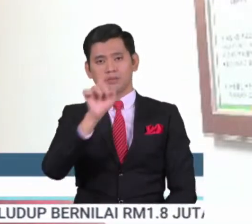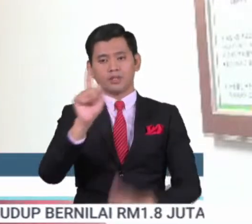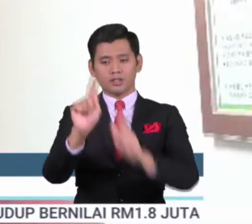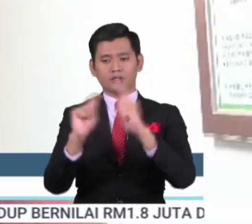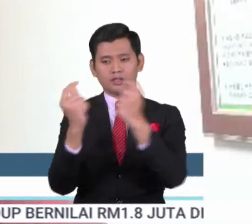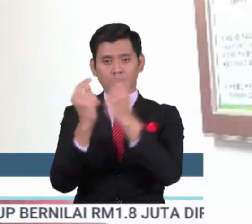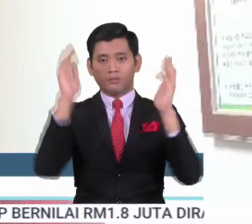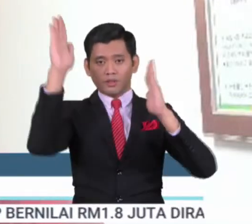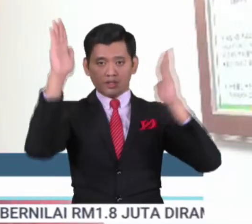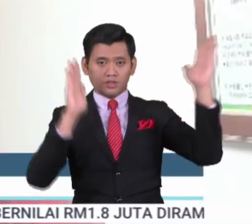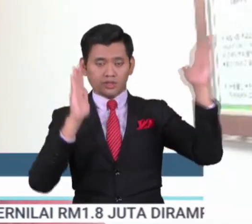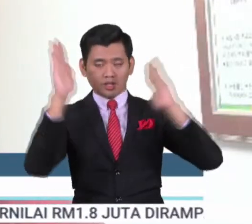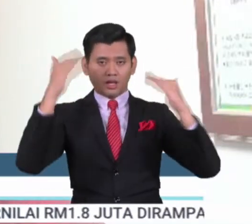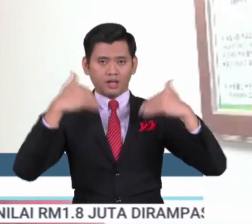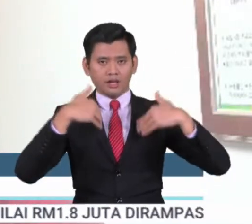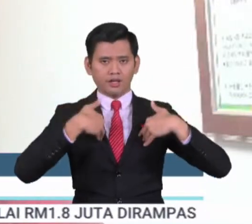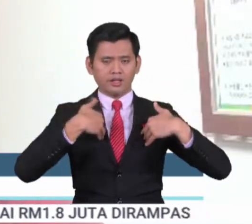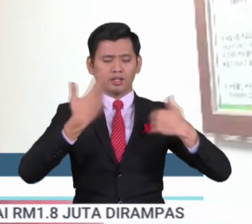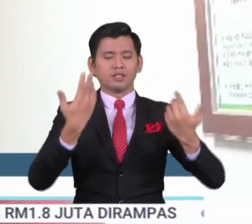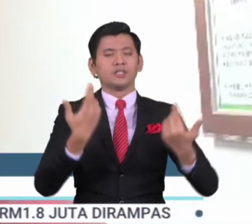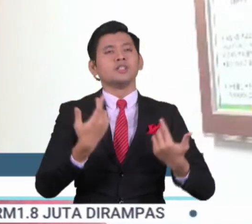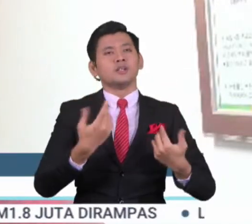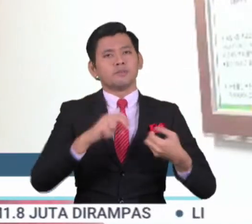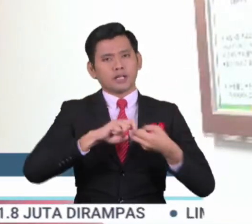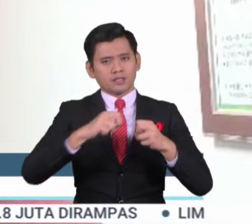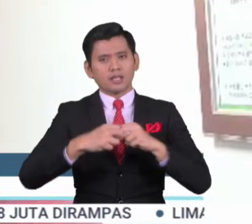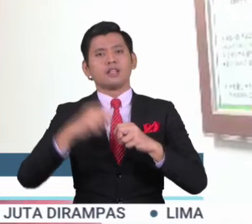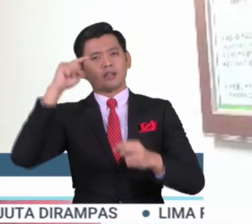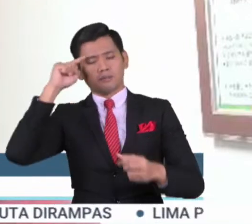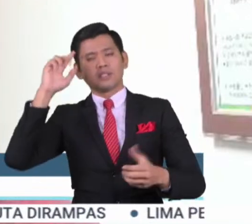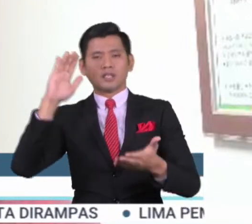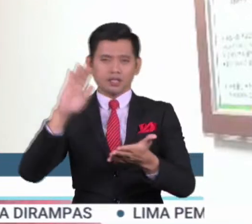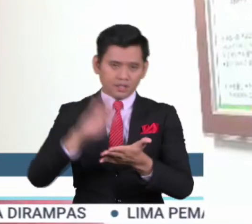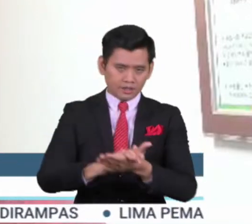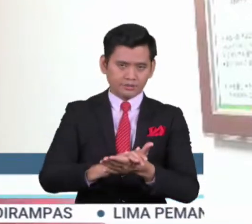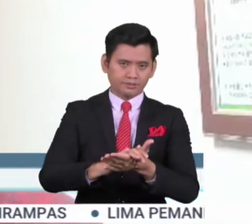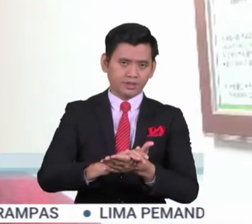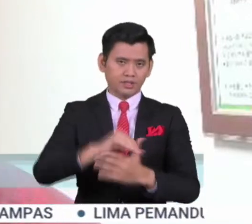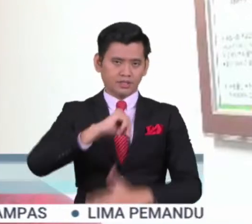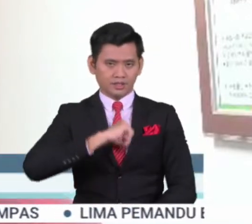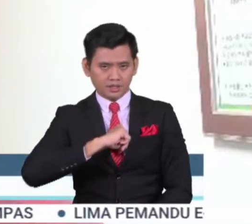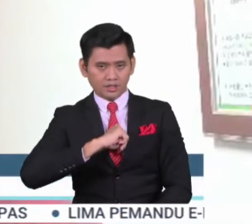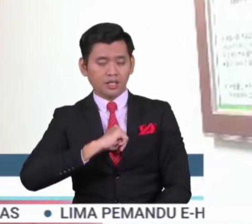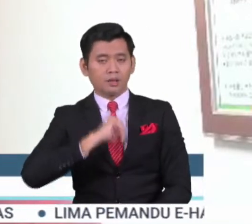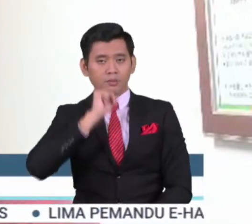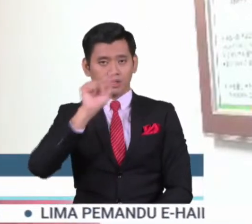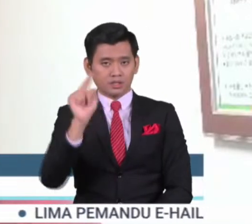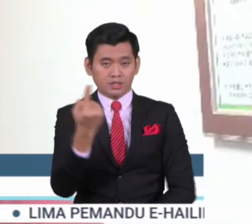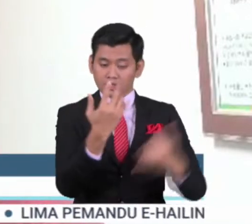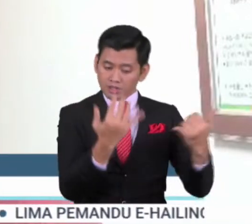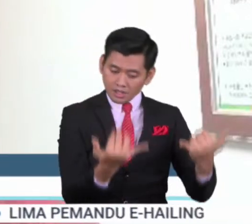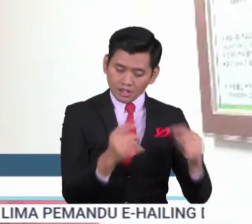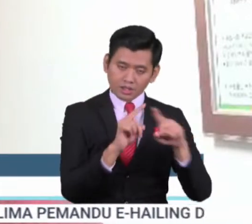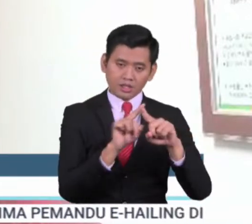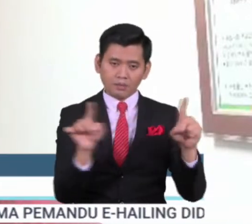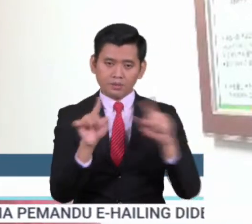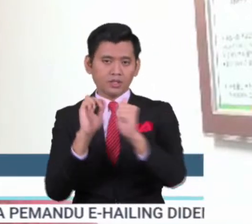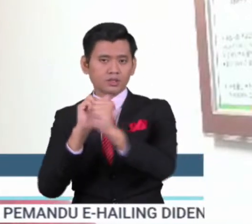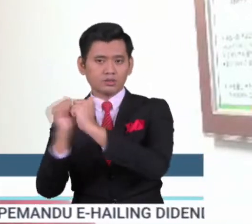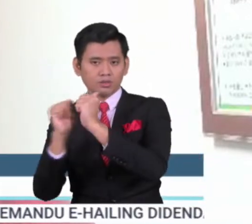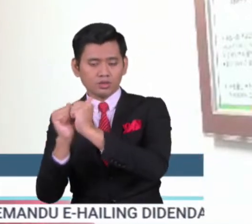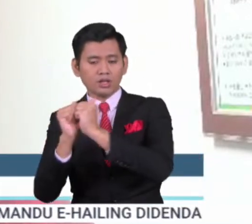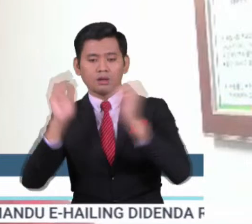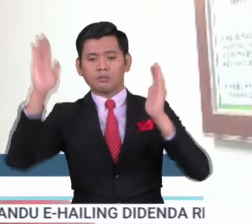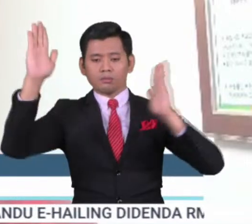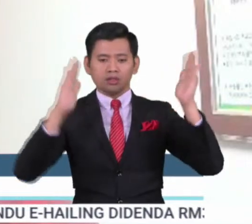kontijen kita berdepan dengan krisis keyakinan, bukan saja untuk pada waktu ini, tetapi sukan negara